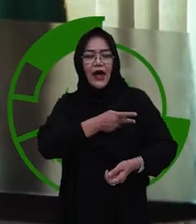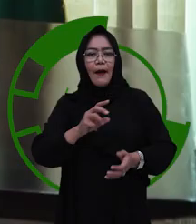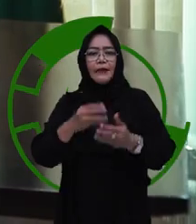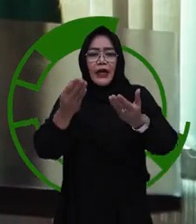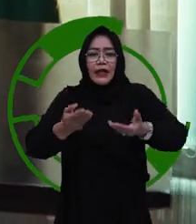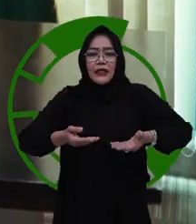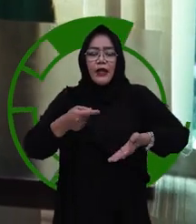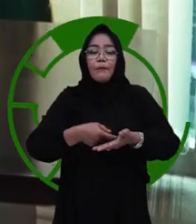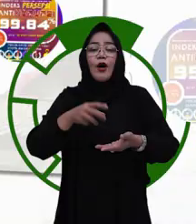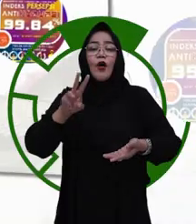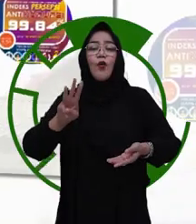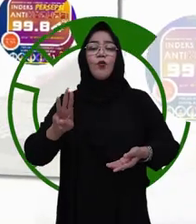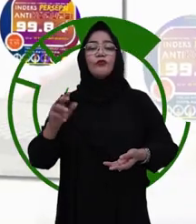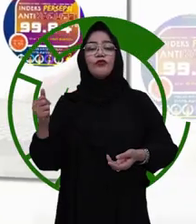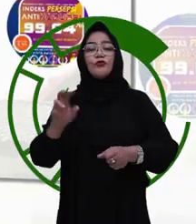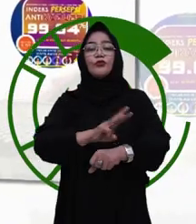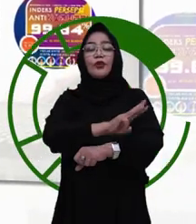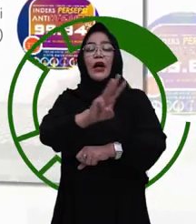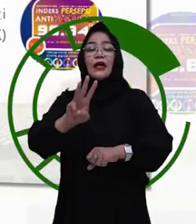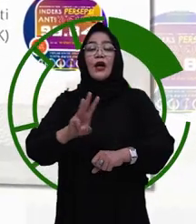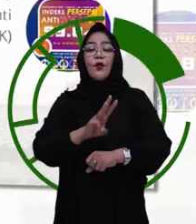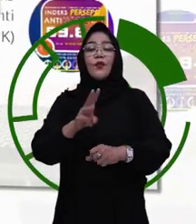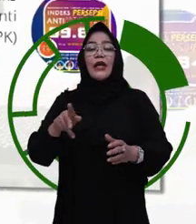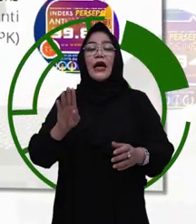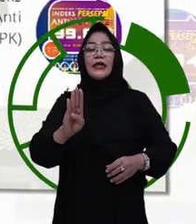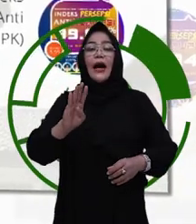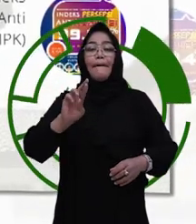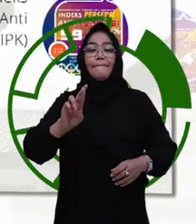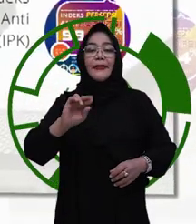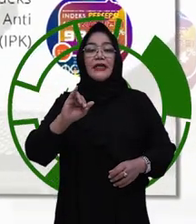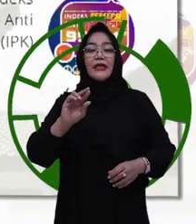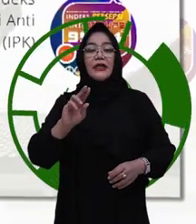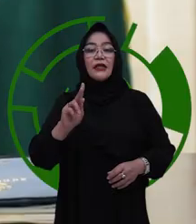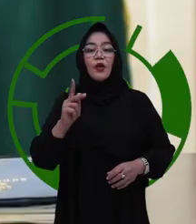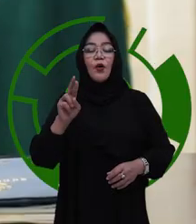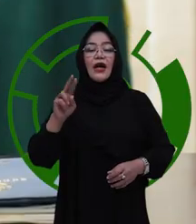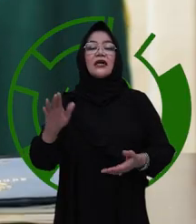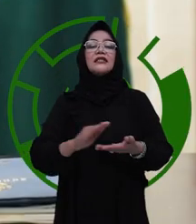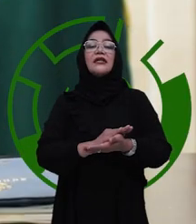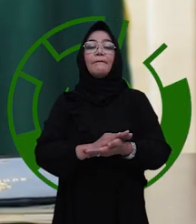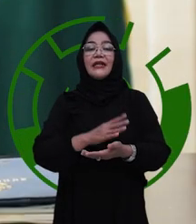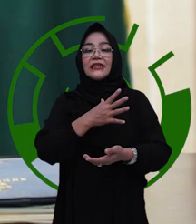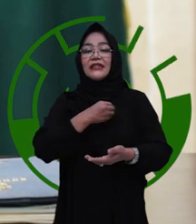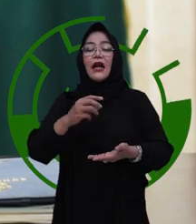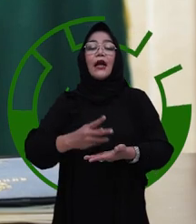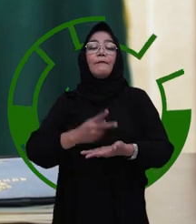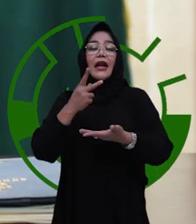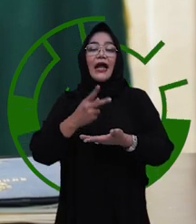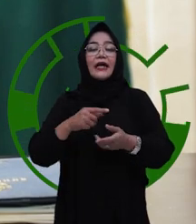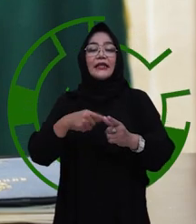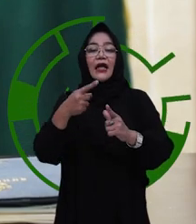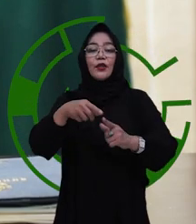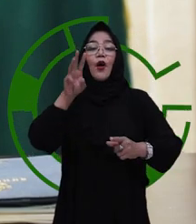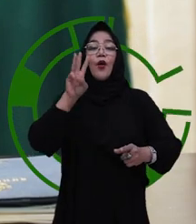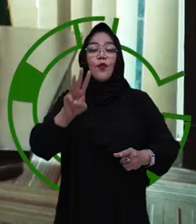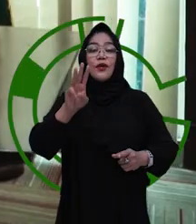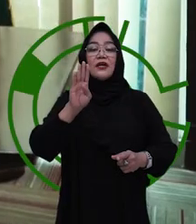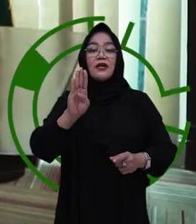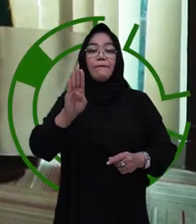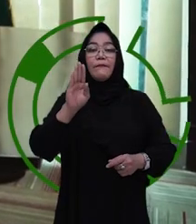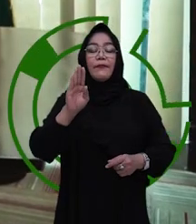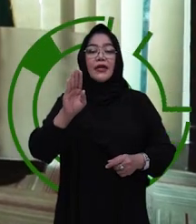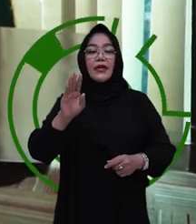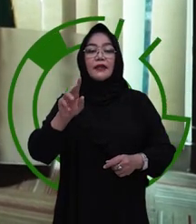untuk mewujudkan Wilayah Birokrasi Bersih dan Melayani atau WBBM. Dan